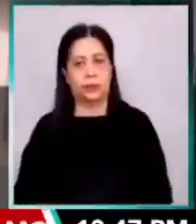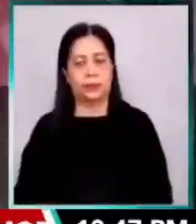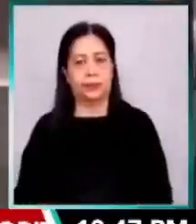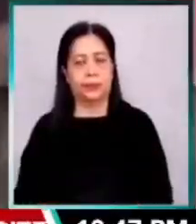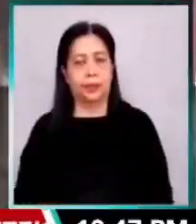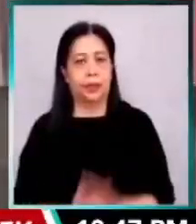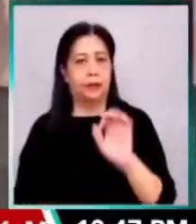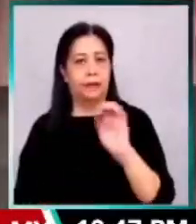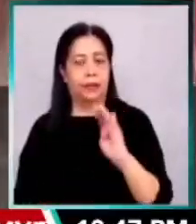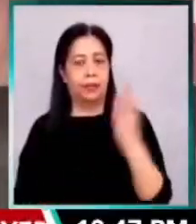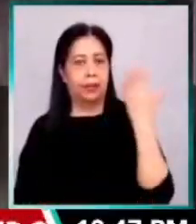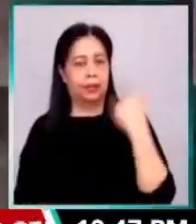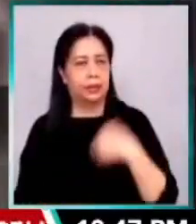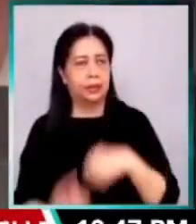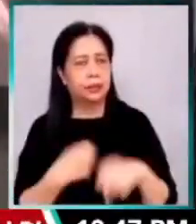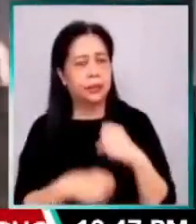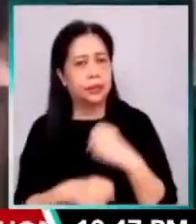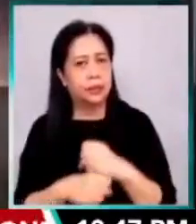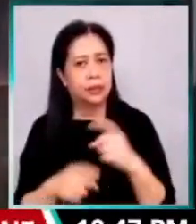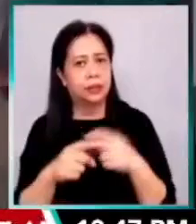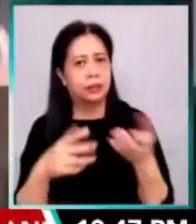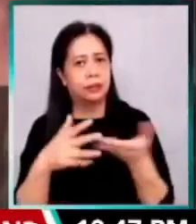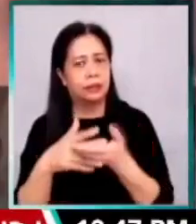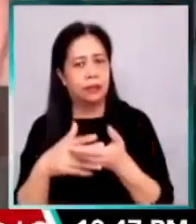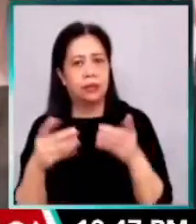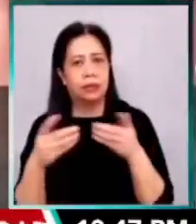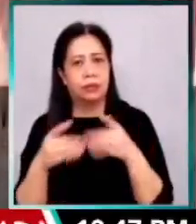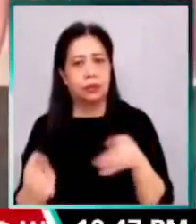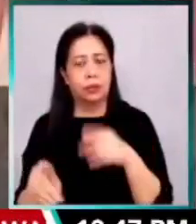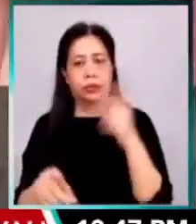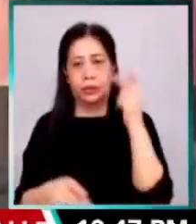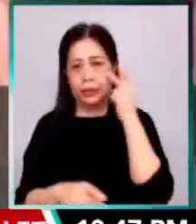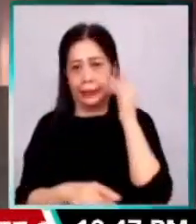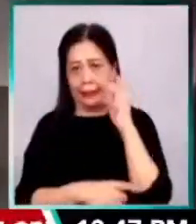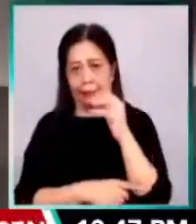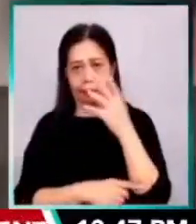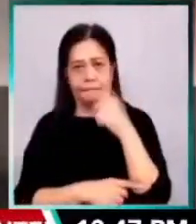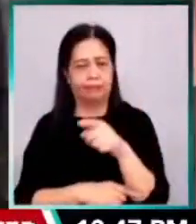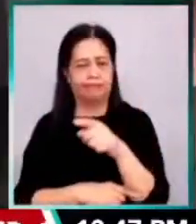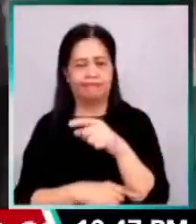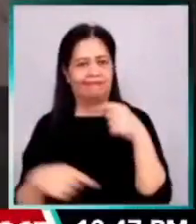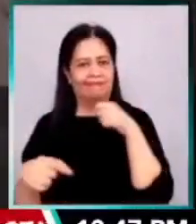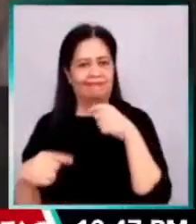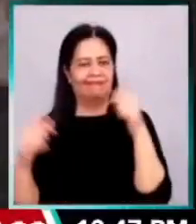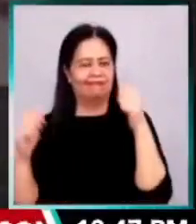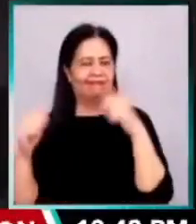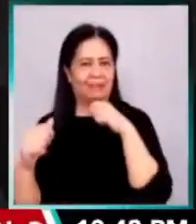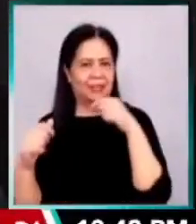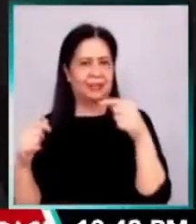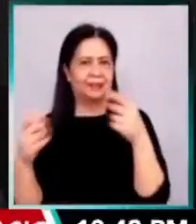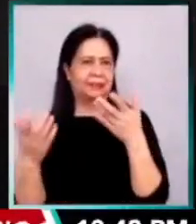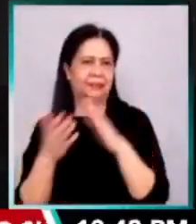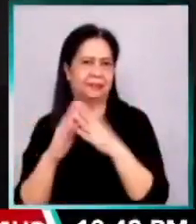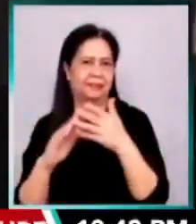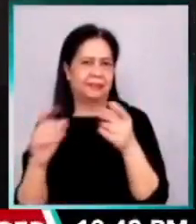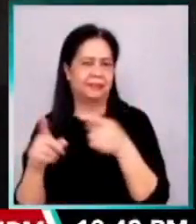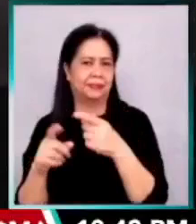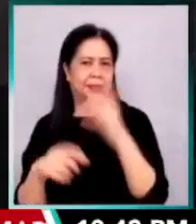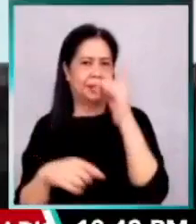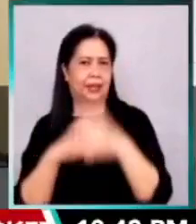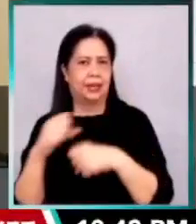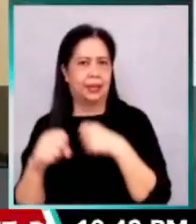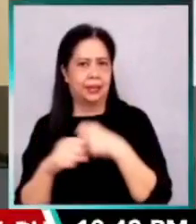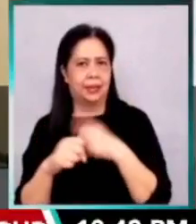last year nang mag-file ng divorce si Kim dahil sa irreconcilable differences. 8 taon silang